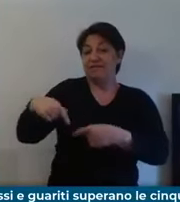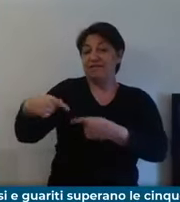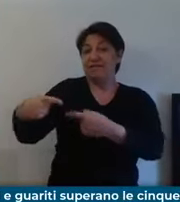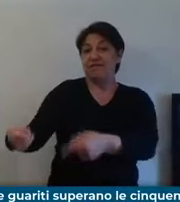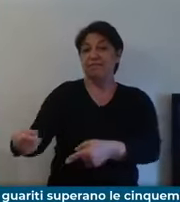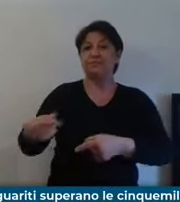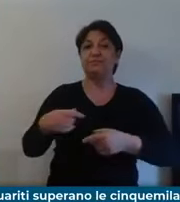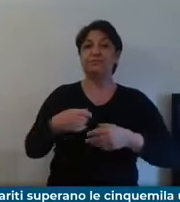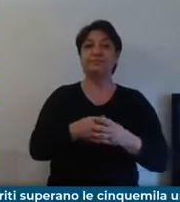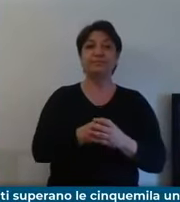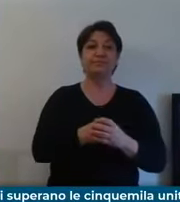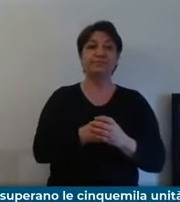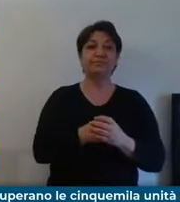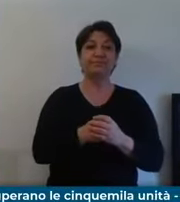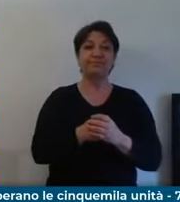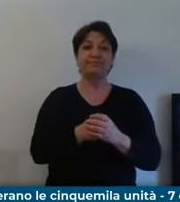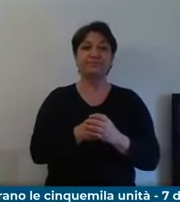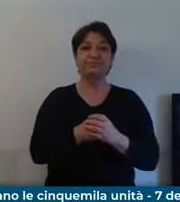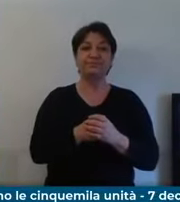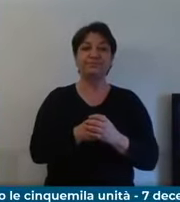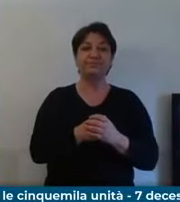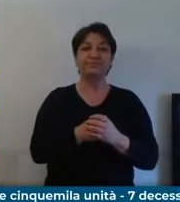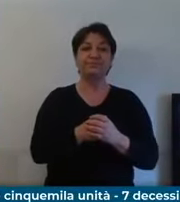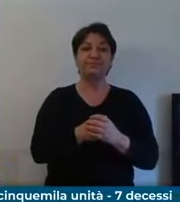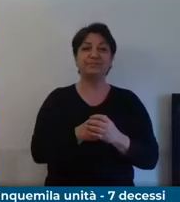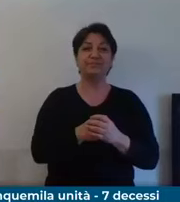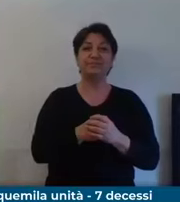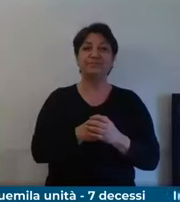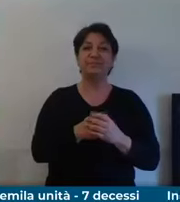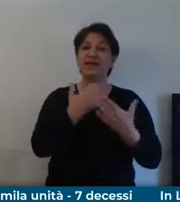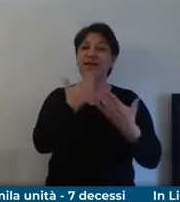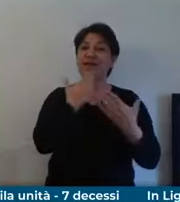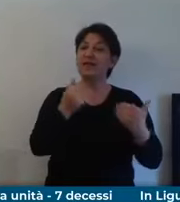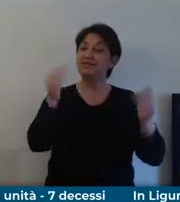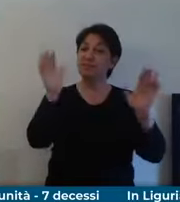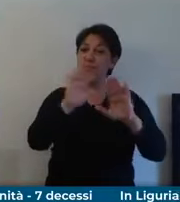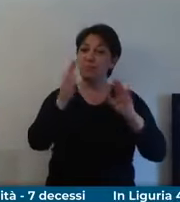ora in ora cerchiamo di aggiornarvi. Grazie a tutti.